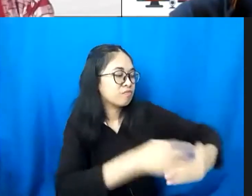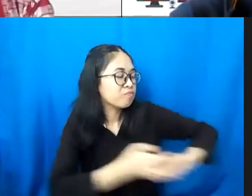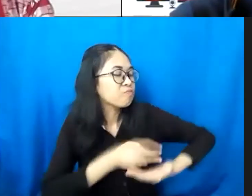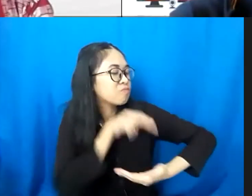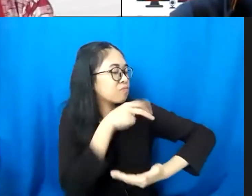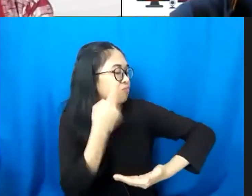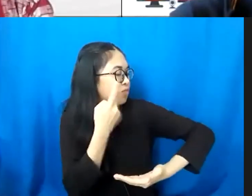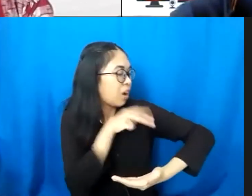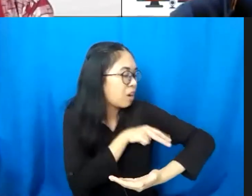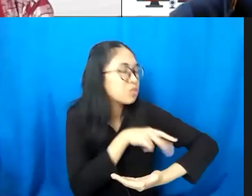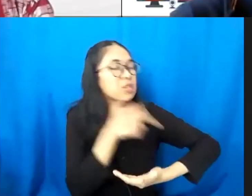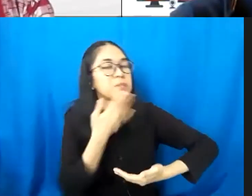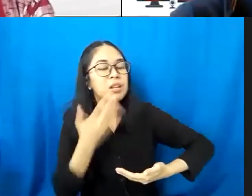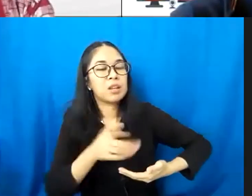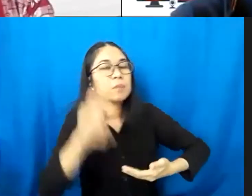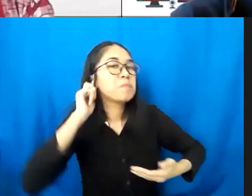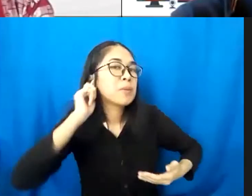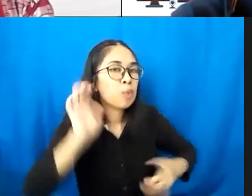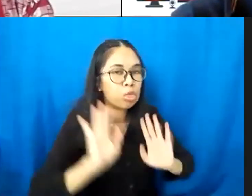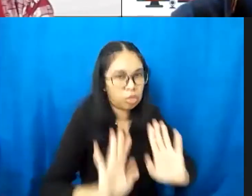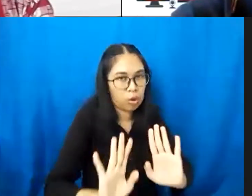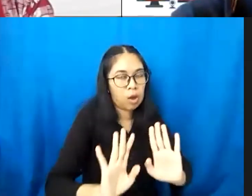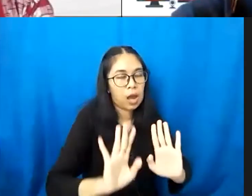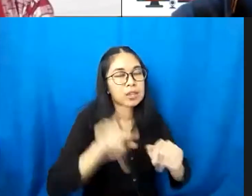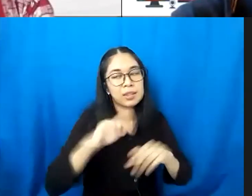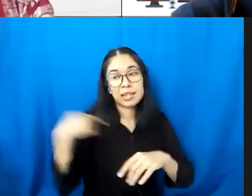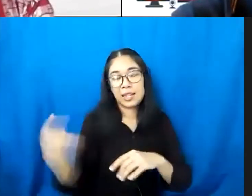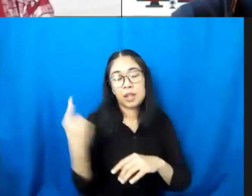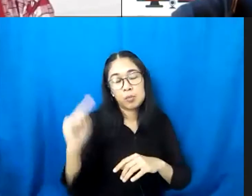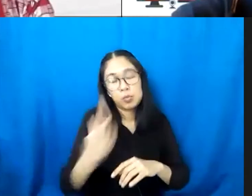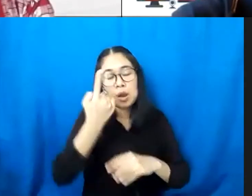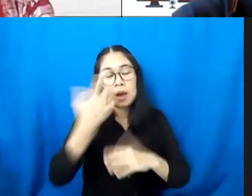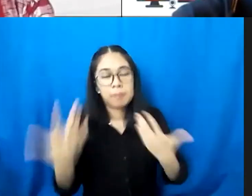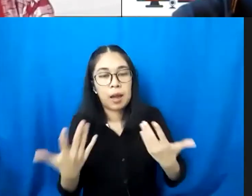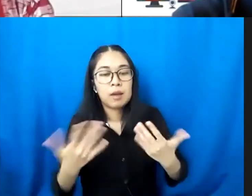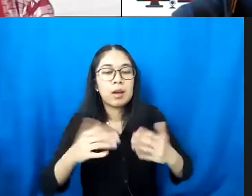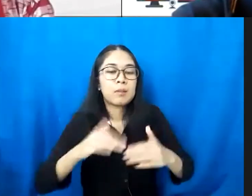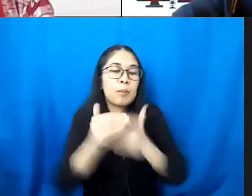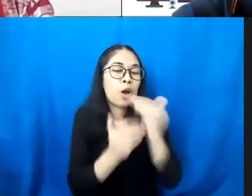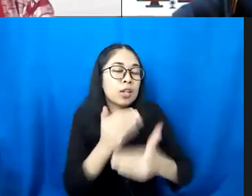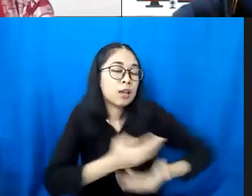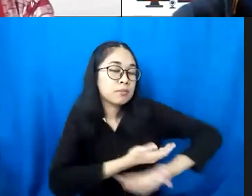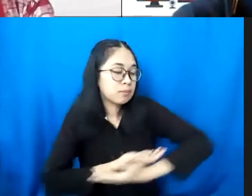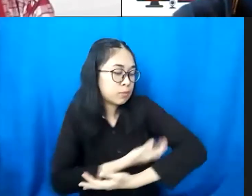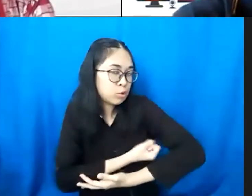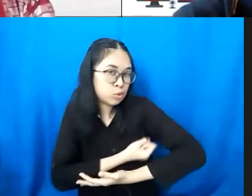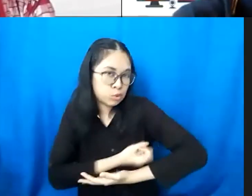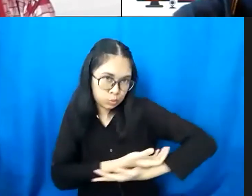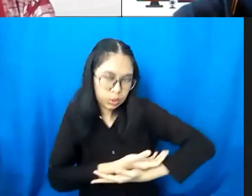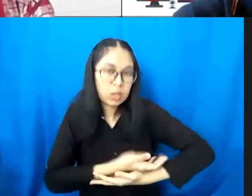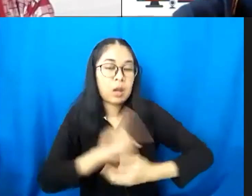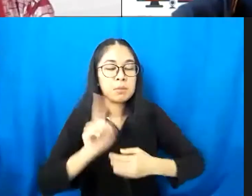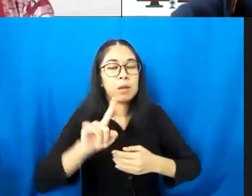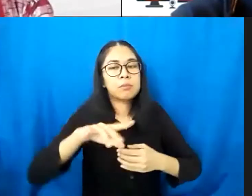Itu kenapa kita mulainya dari proses menyusui, walaupun seringkali kita sampaikan bahwa keterlibatan